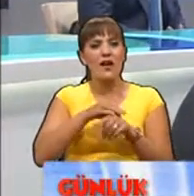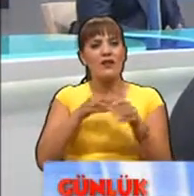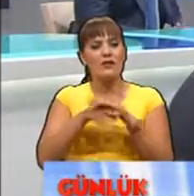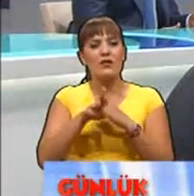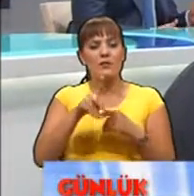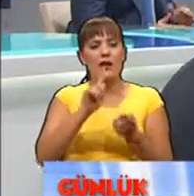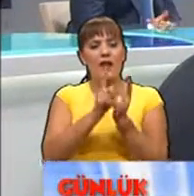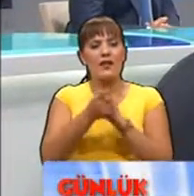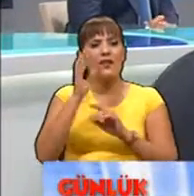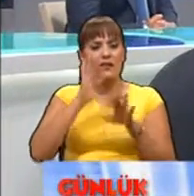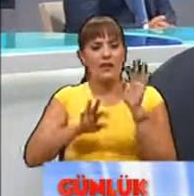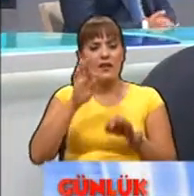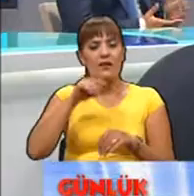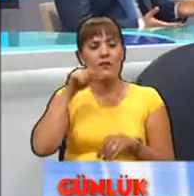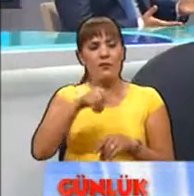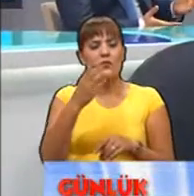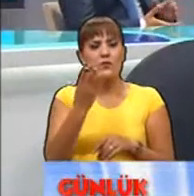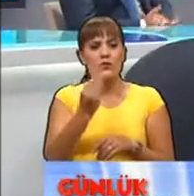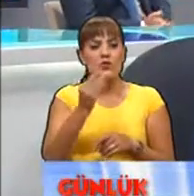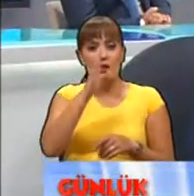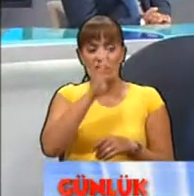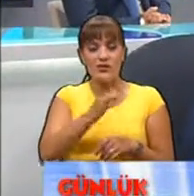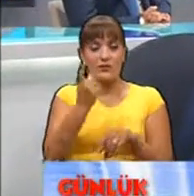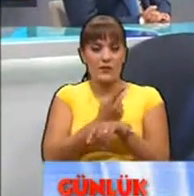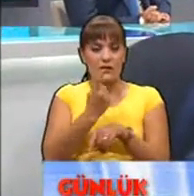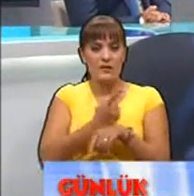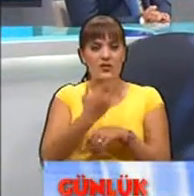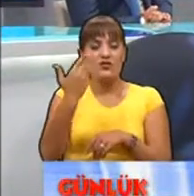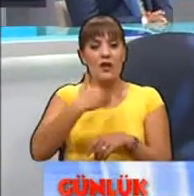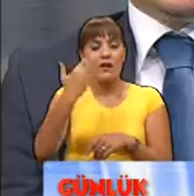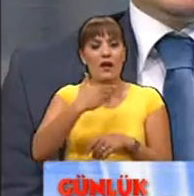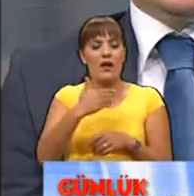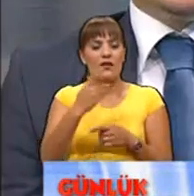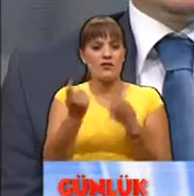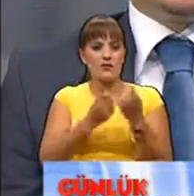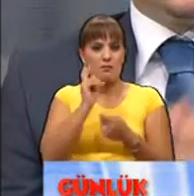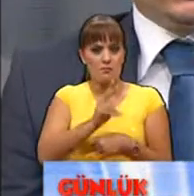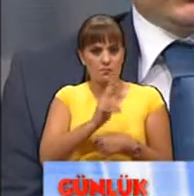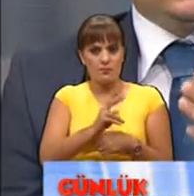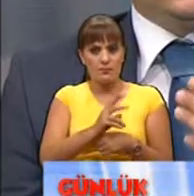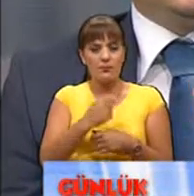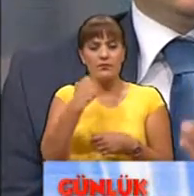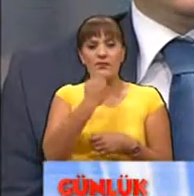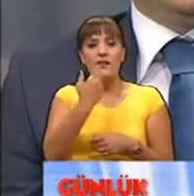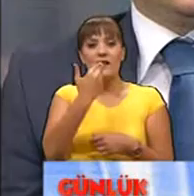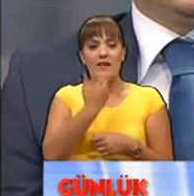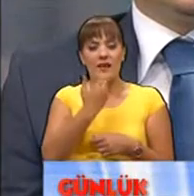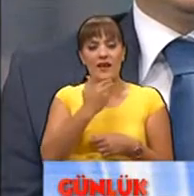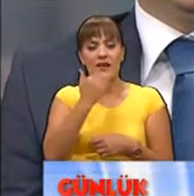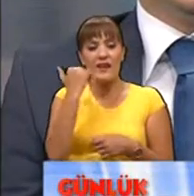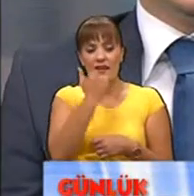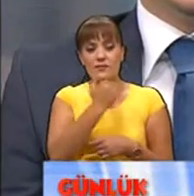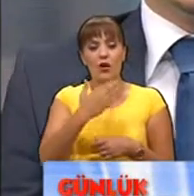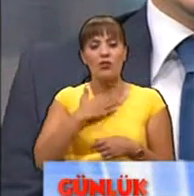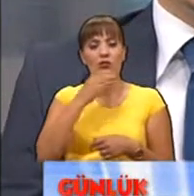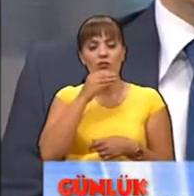gibi. Tabii alternatif tedavi bunlar vardır. Tedavi. Tabii, çok, çok ciddi bir cerrahi işlemdir. Çenenin kesilip öne alınması